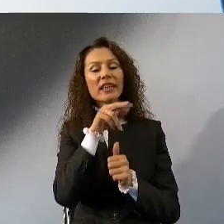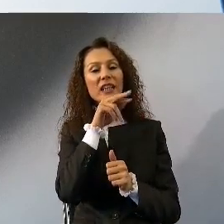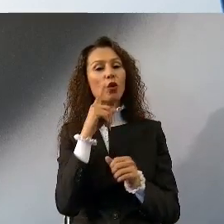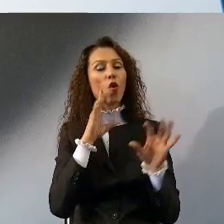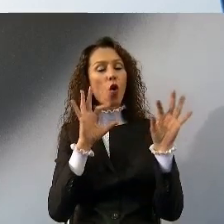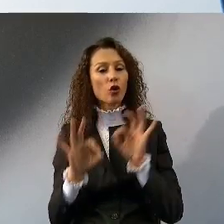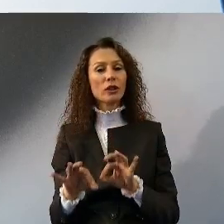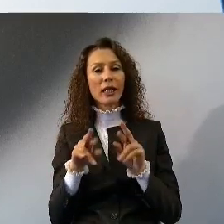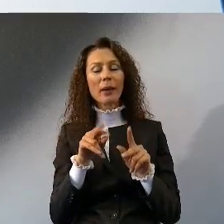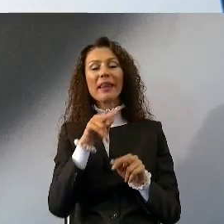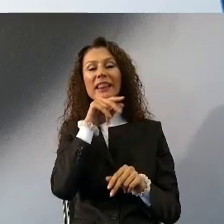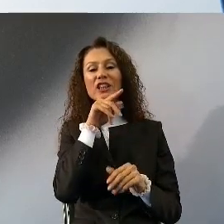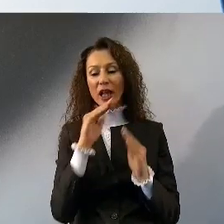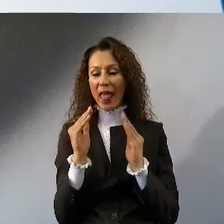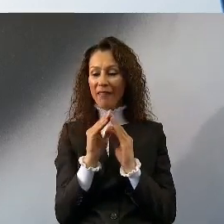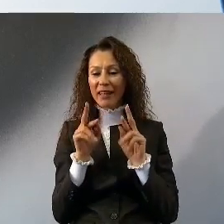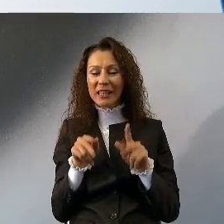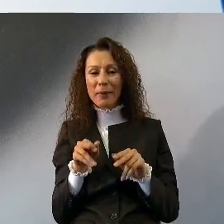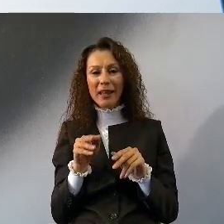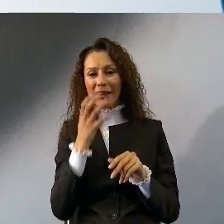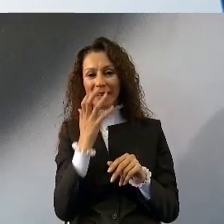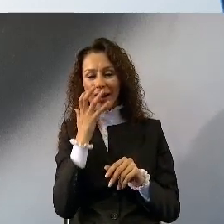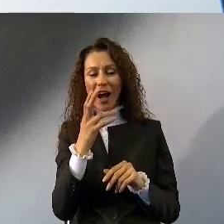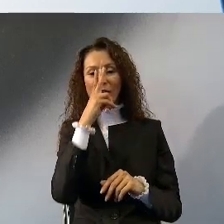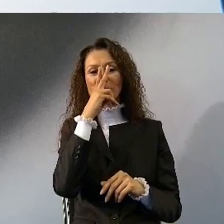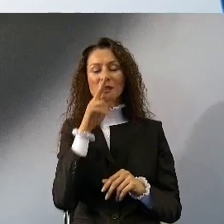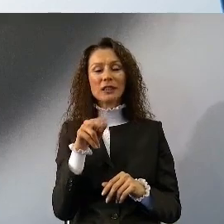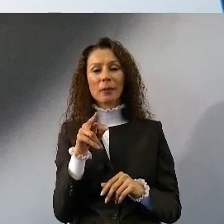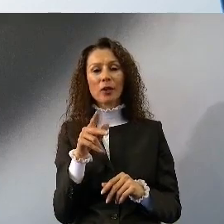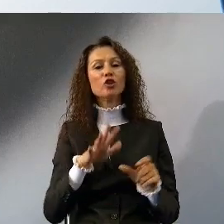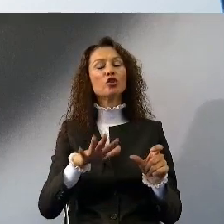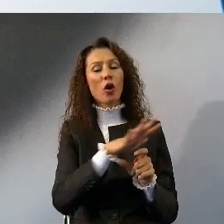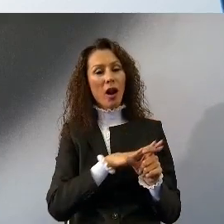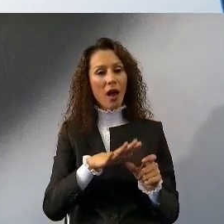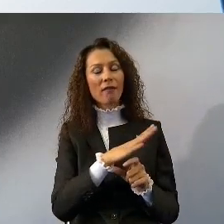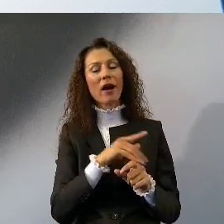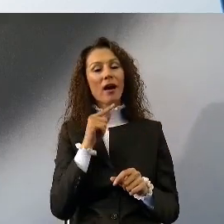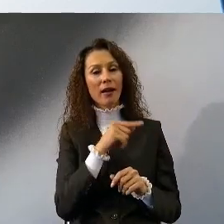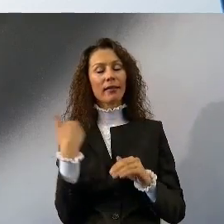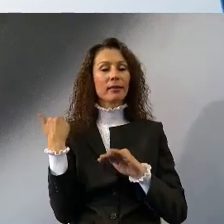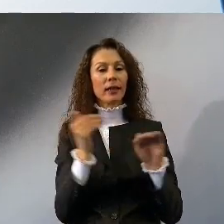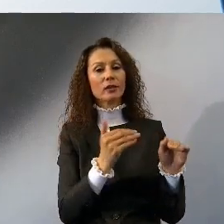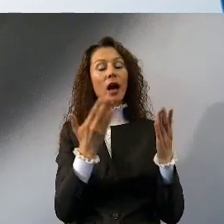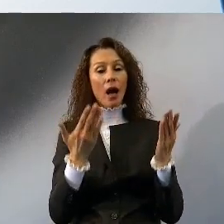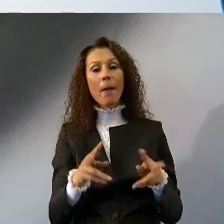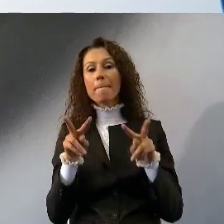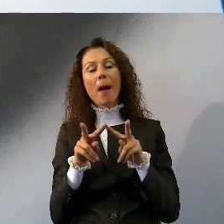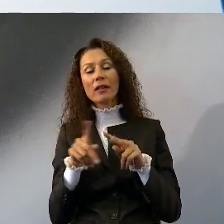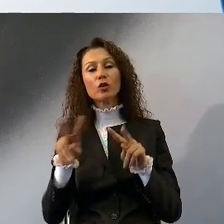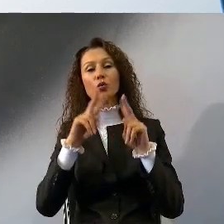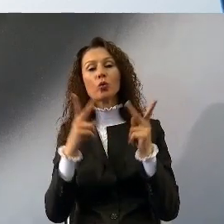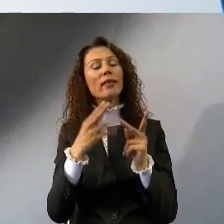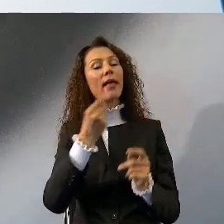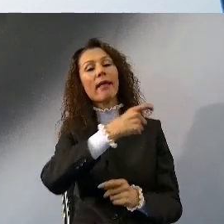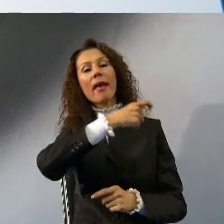orijini, yani keçinin evcilleştirildiği bir coğrafyada yaşıyoruz ama birçok yerde zanen keçisini destekliyoruz. Halbuki Maltız dünyanın en eski